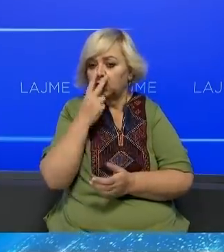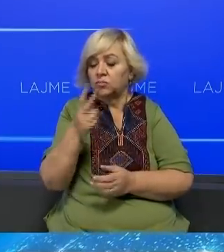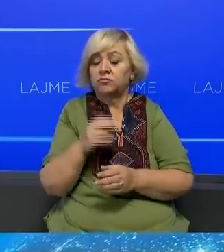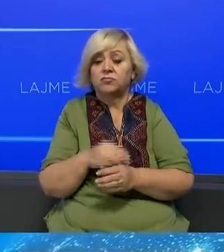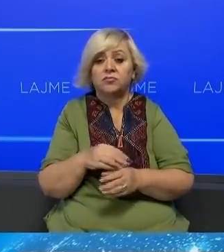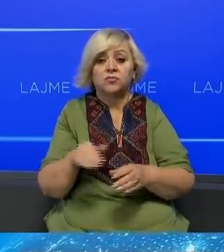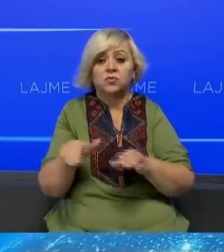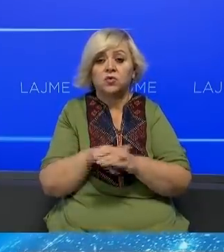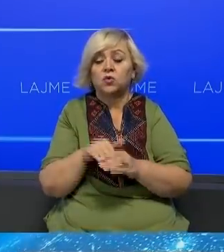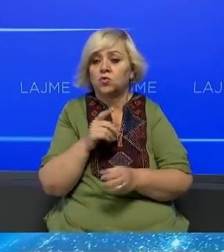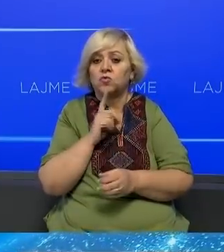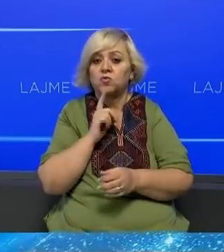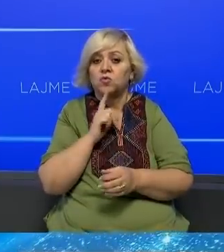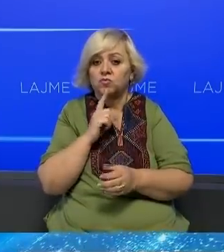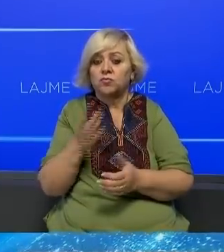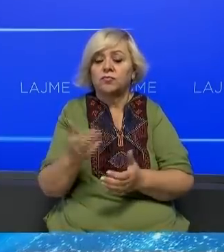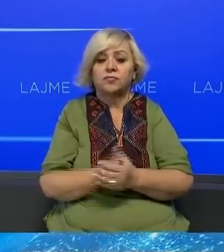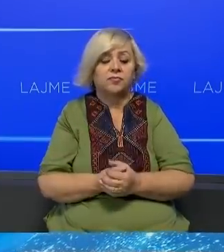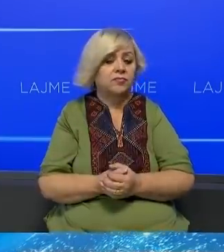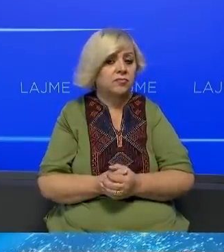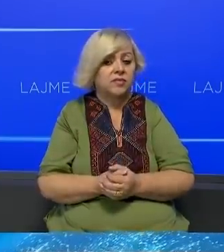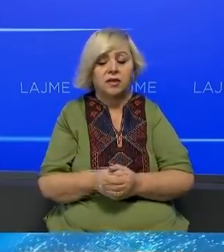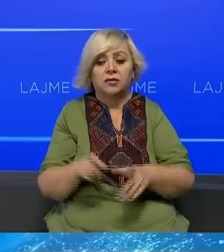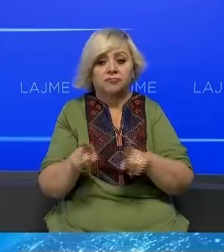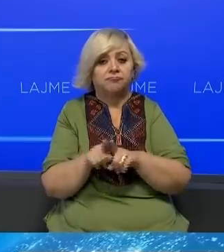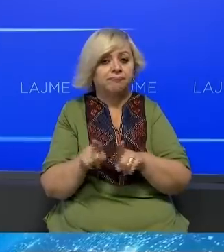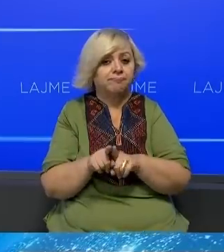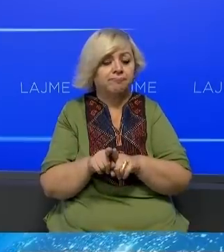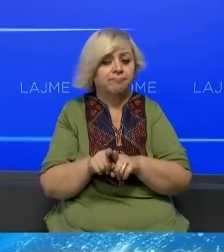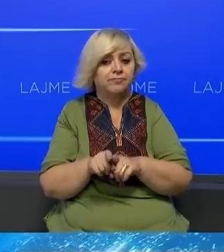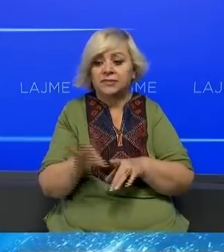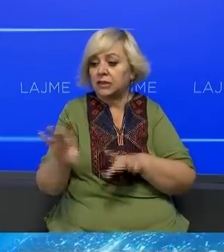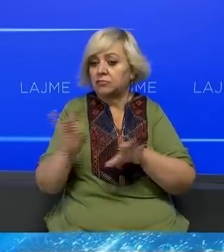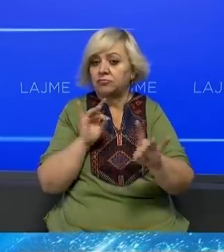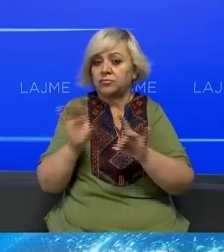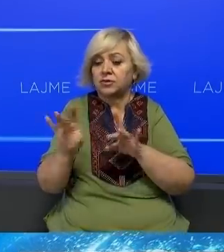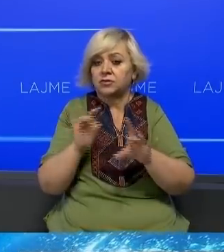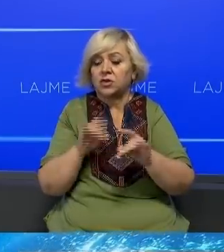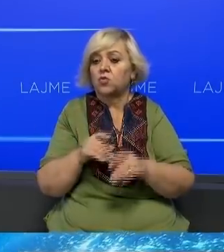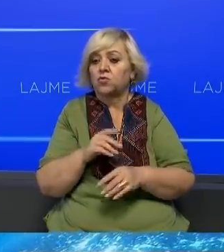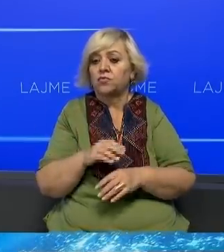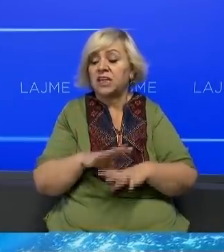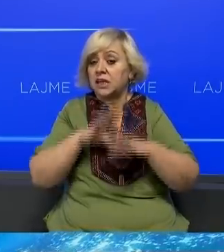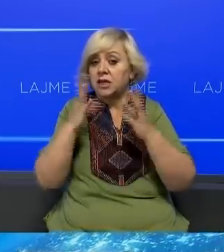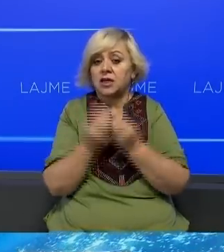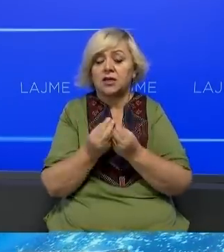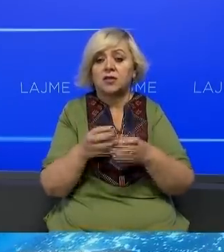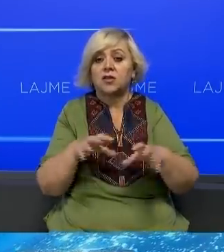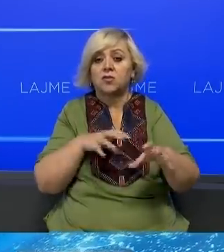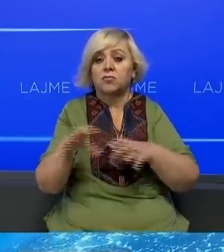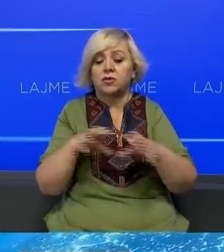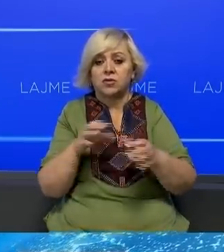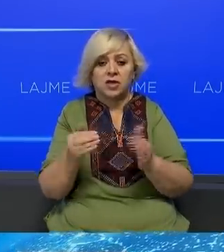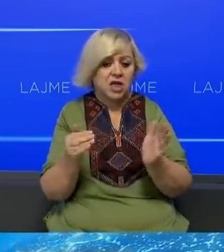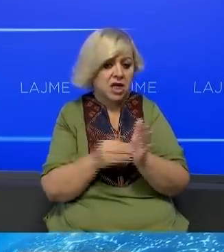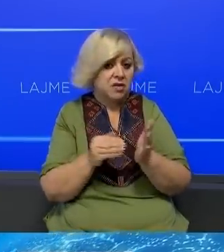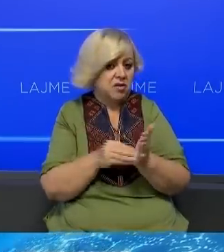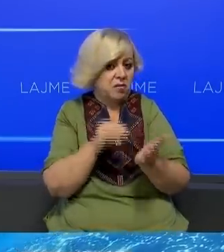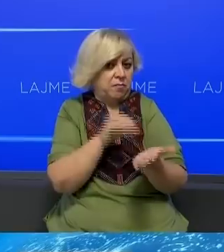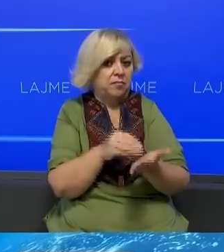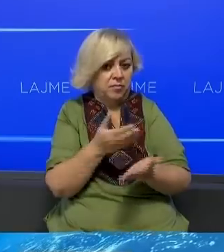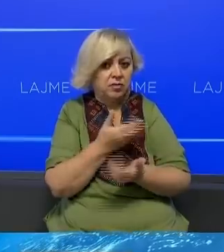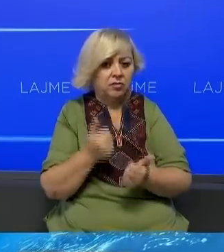zhvillojmë aktivitete më të nxehta në terren me qëllim që të identifikojmë të gjithë punësuarit të cilët veç ende nuk janë të